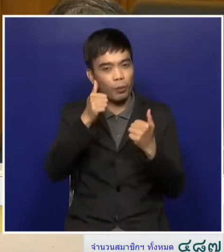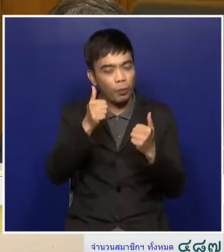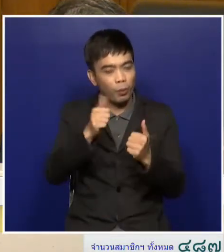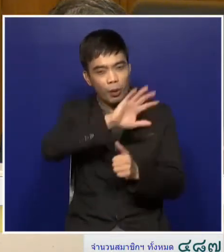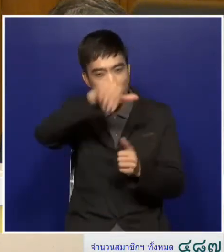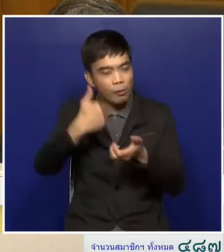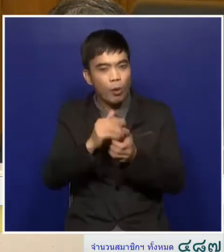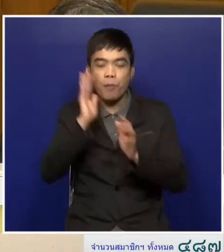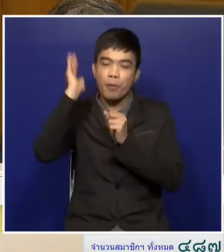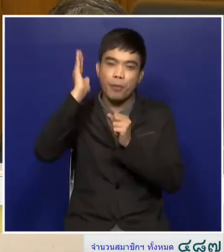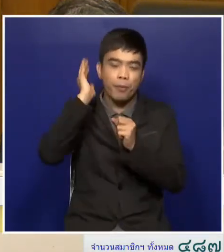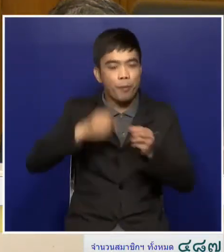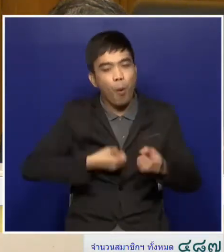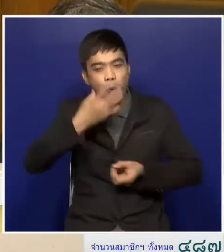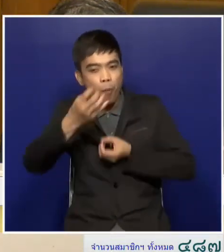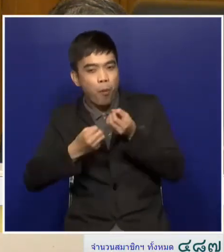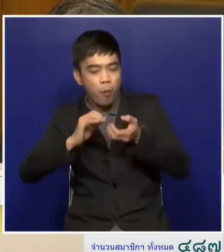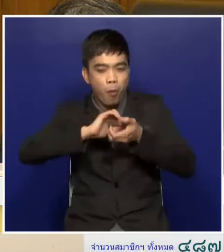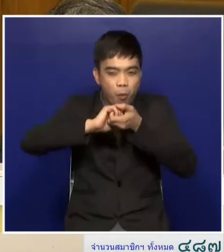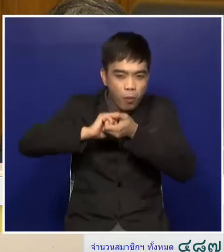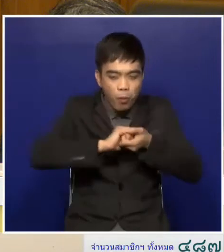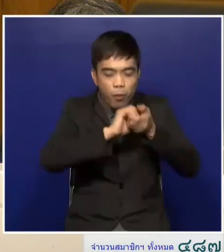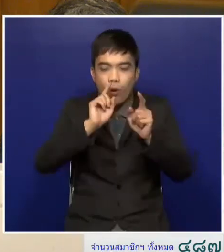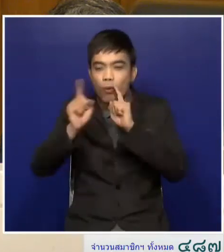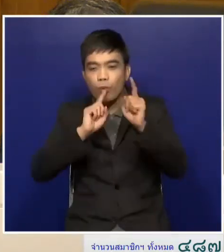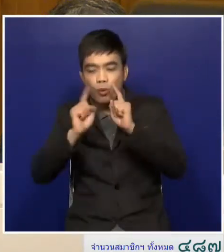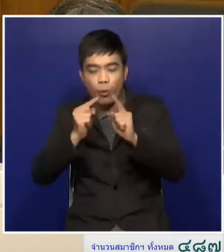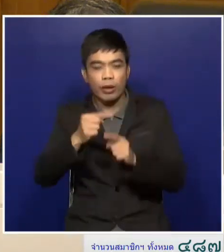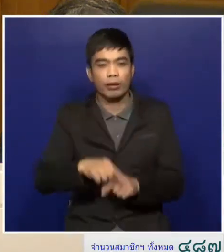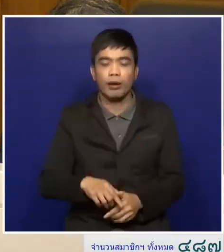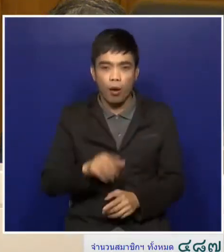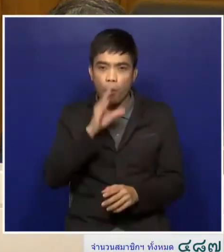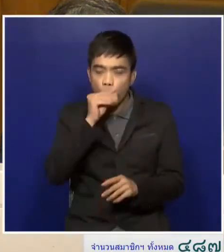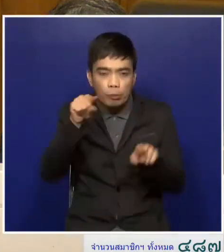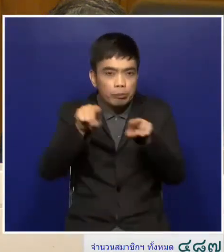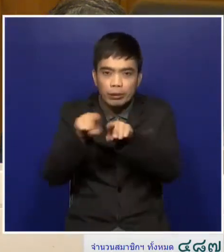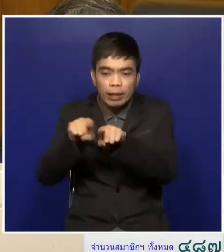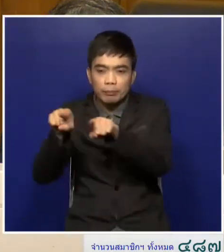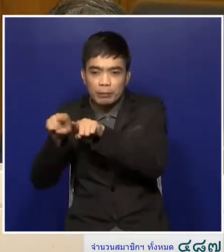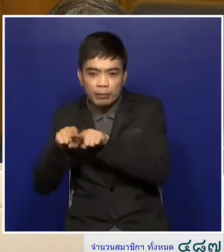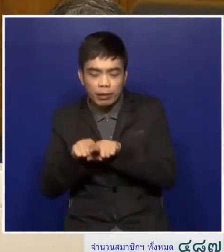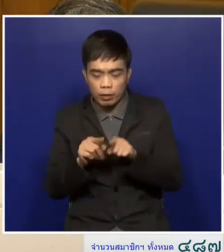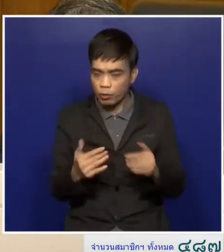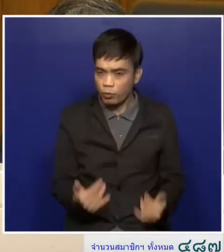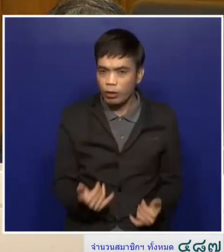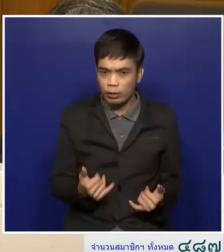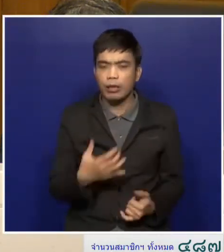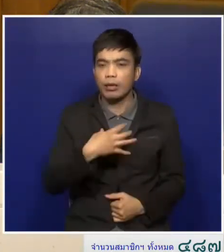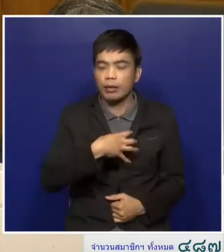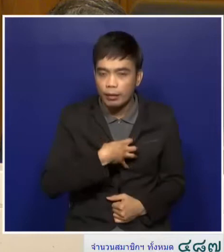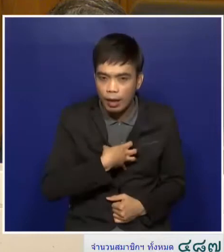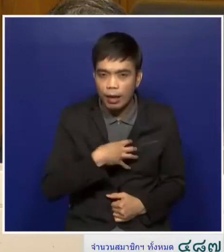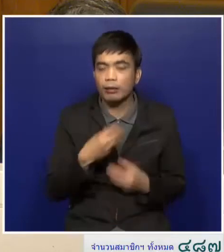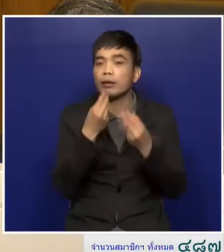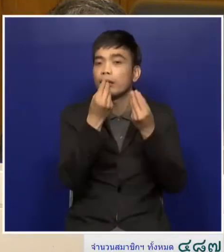มาร สามเมื่ขีคุยกันเรื่องเดียวกันทุกคนพูดเหมกหมดว่าวันนี้ อยากให้